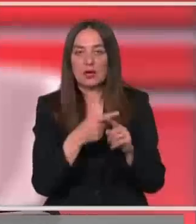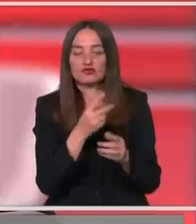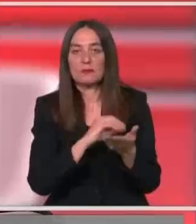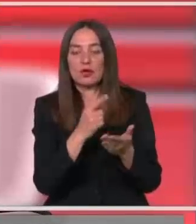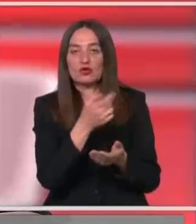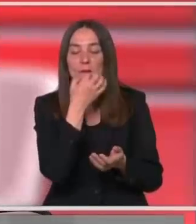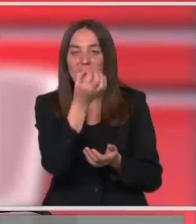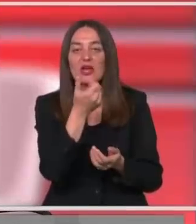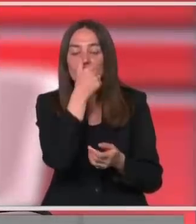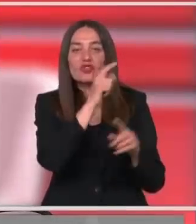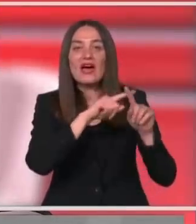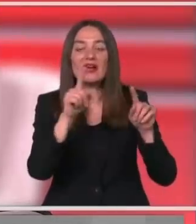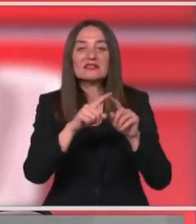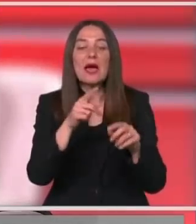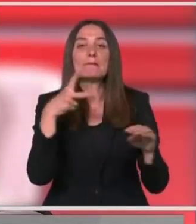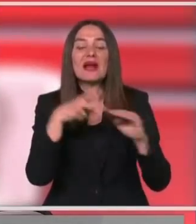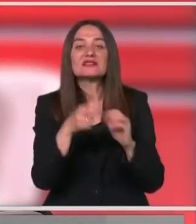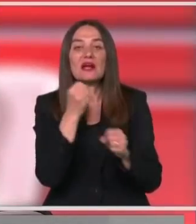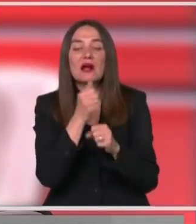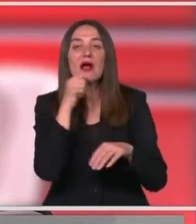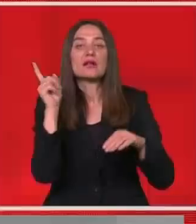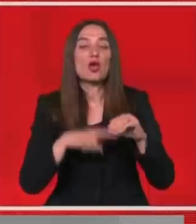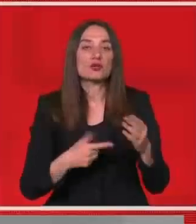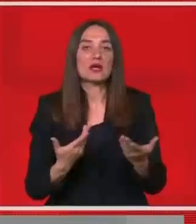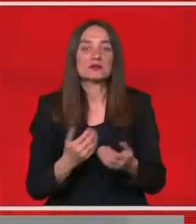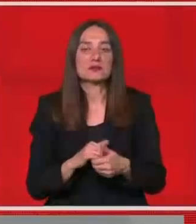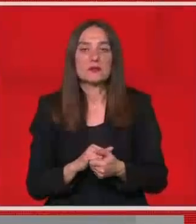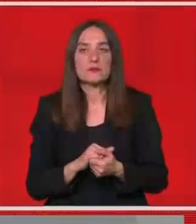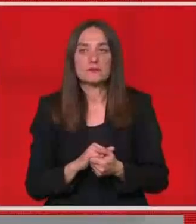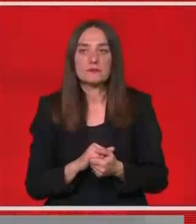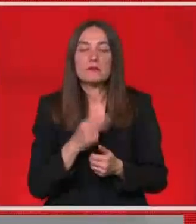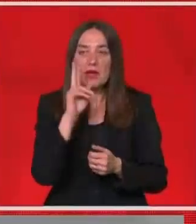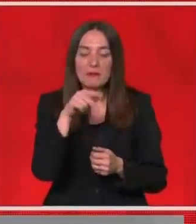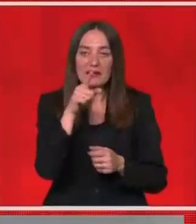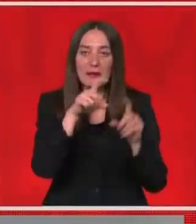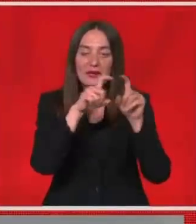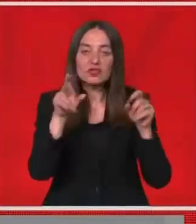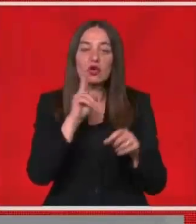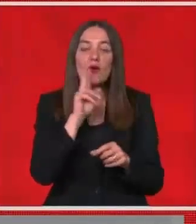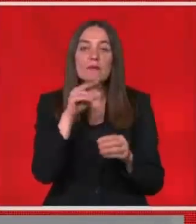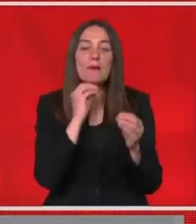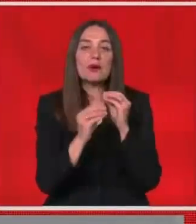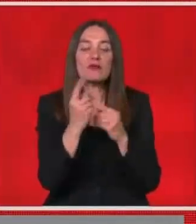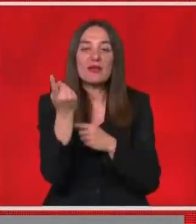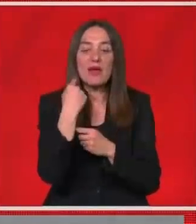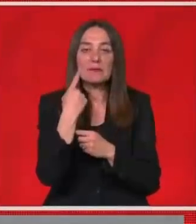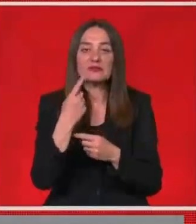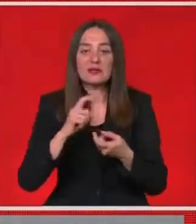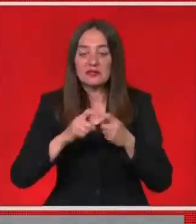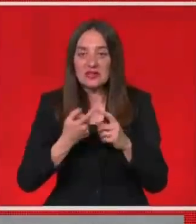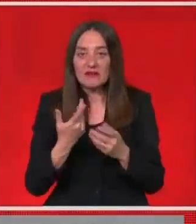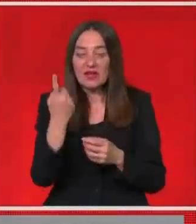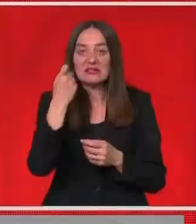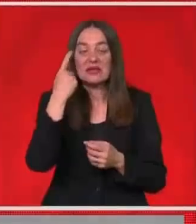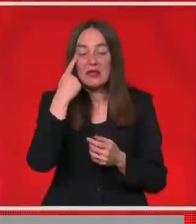je pitanje. Šta je razlika između prestanka rada i otkaza? Ne mogu da dođem do reči od vas. Dakle, imate preduzeće koje ima problem u nabavci sirovina, recimo iz